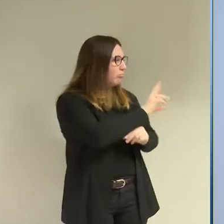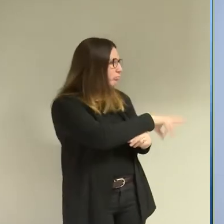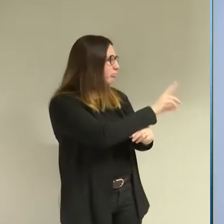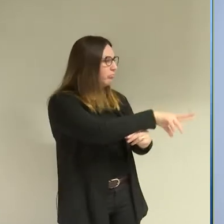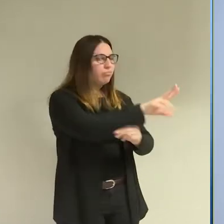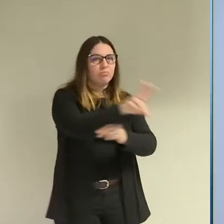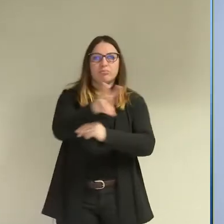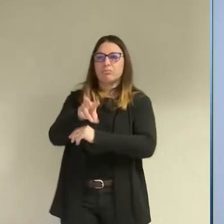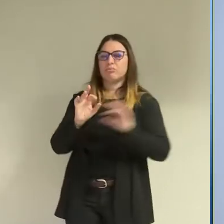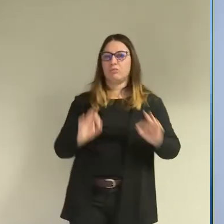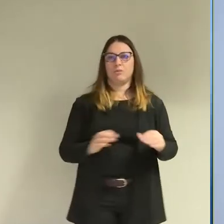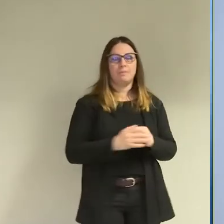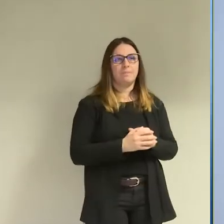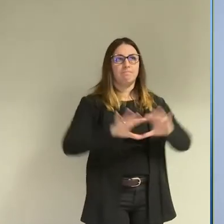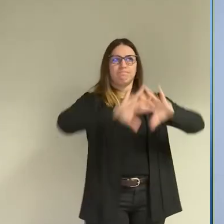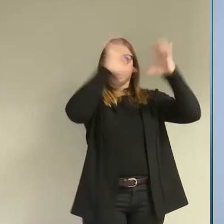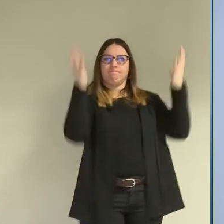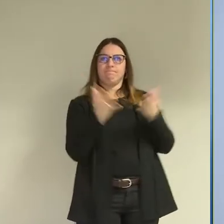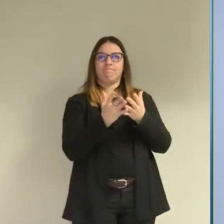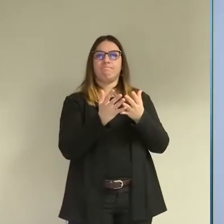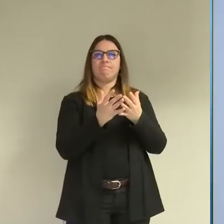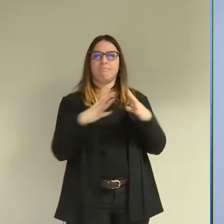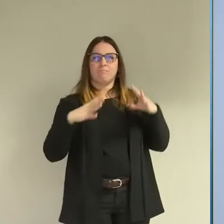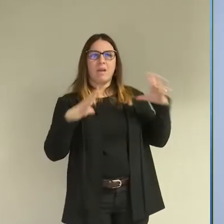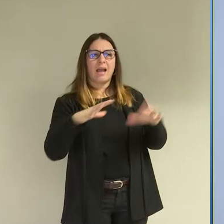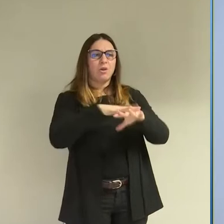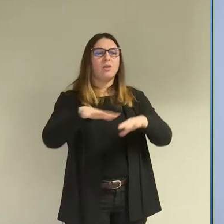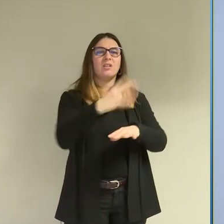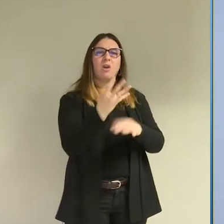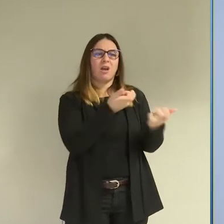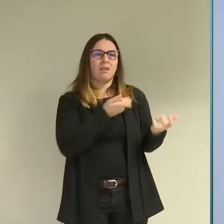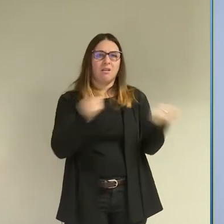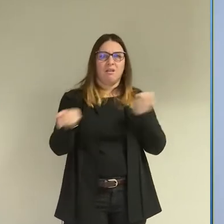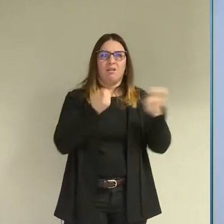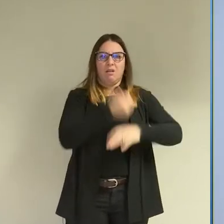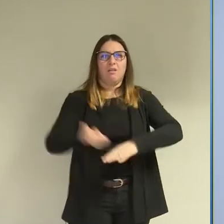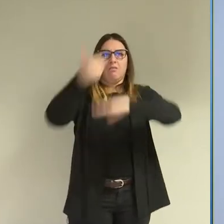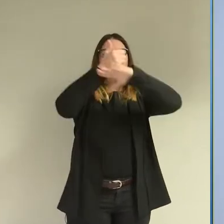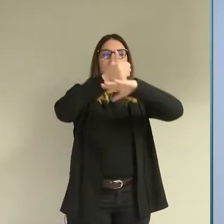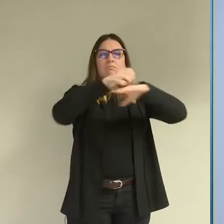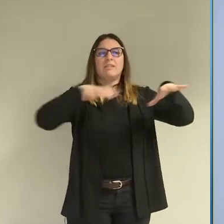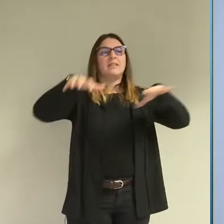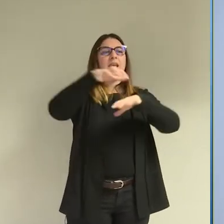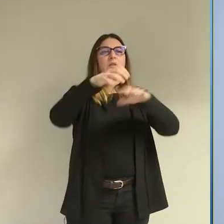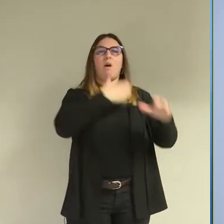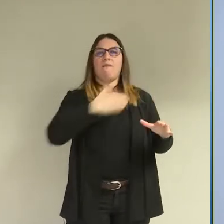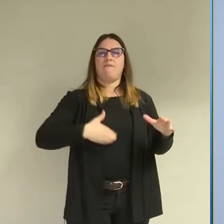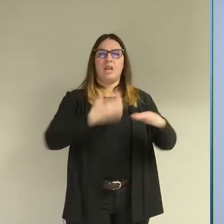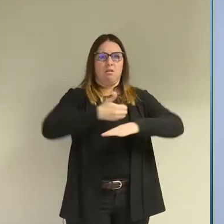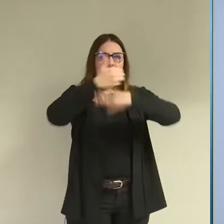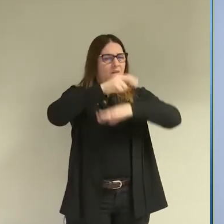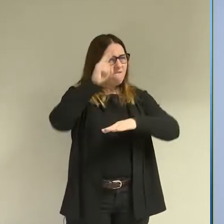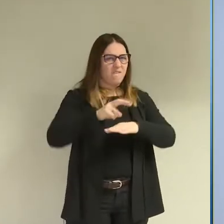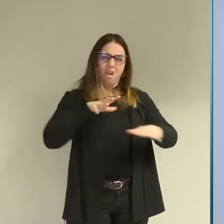globalement d'ailleurs la coordination des acteurs du secteur 4 pilotée par la direction du territoire de la ville est une instance qui est bien